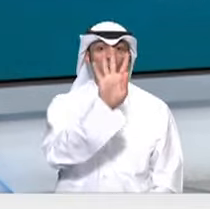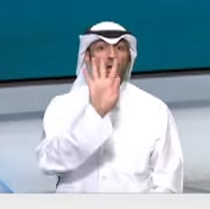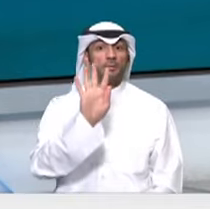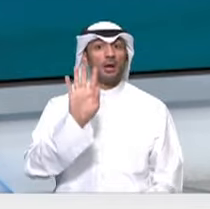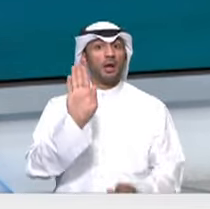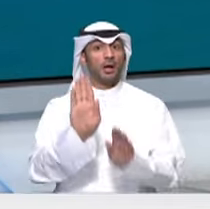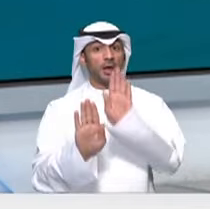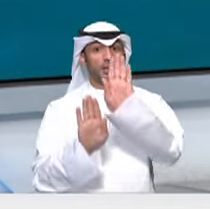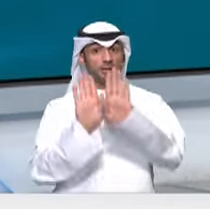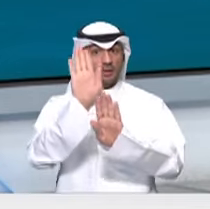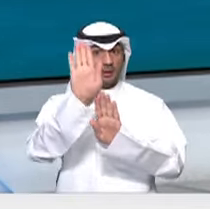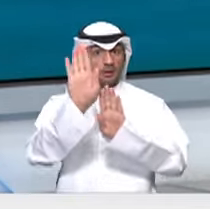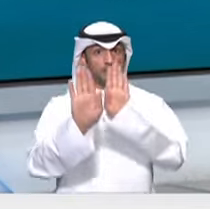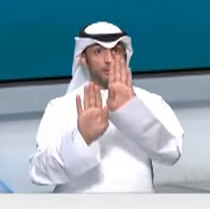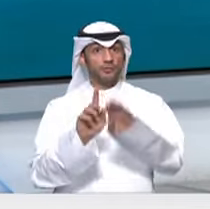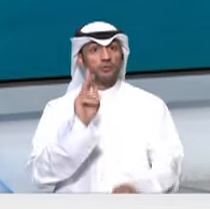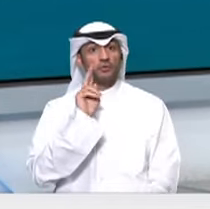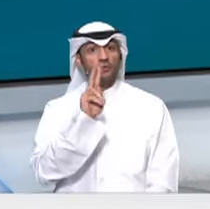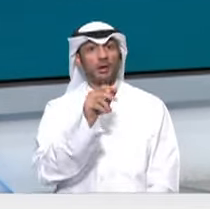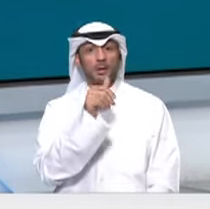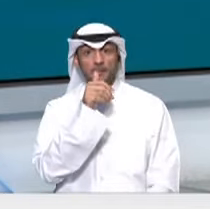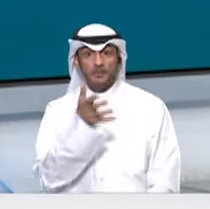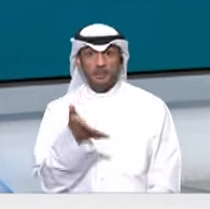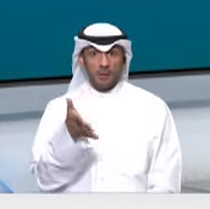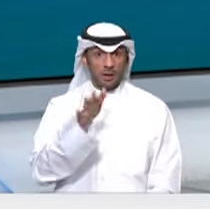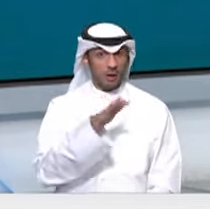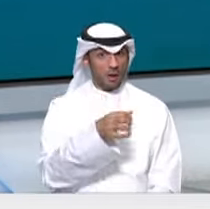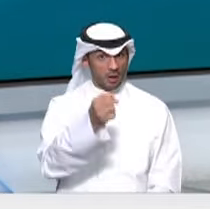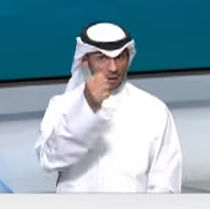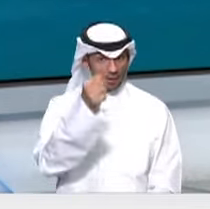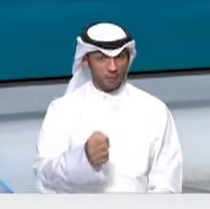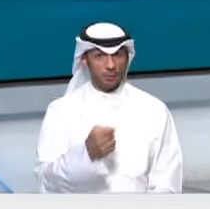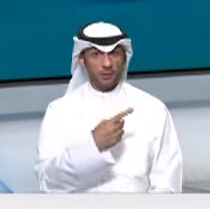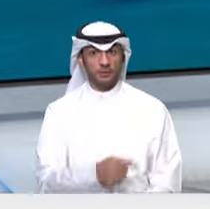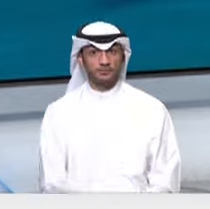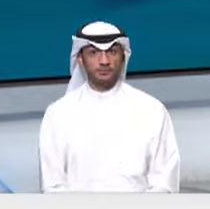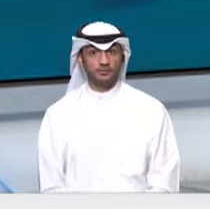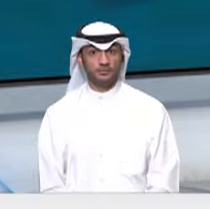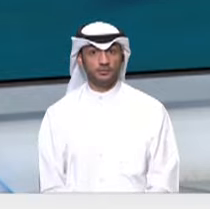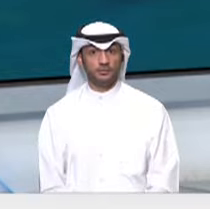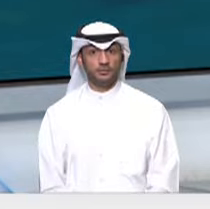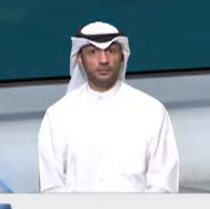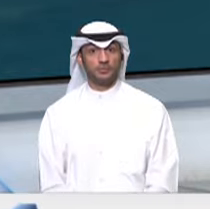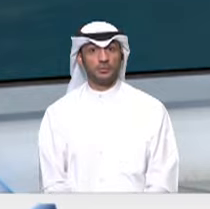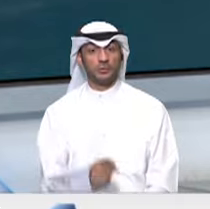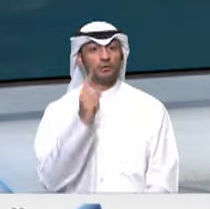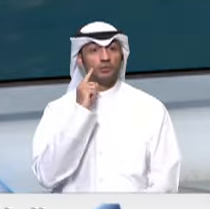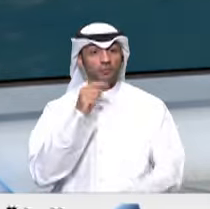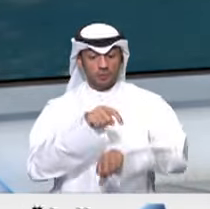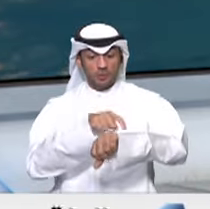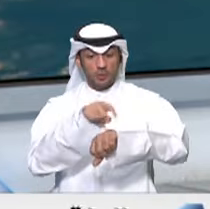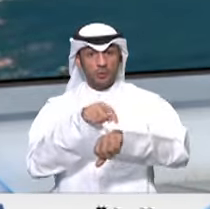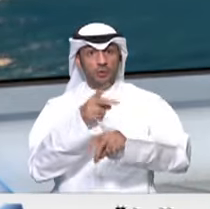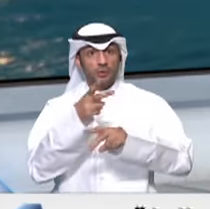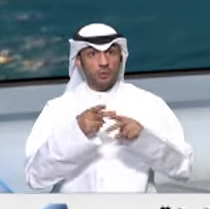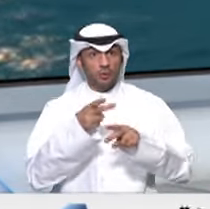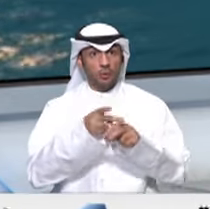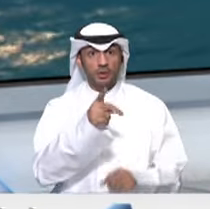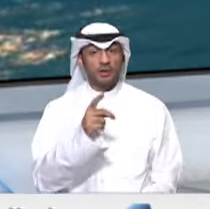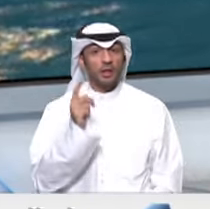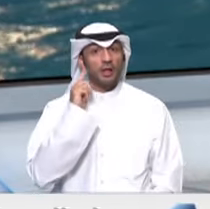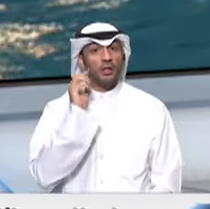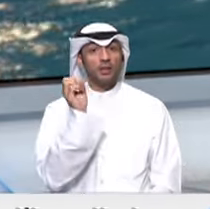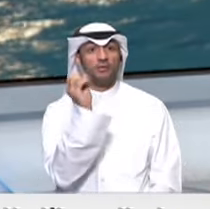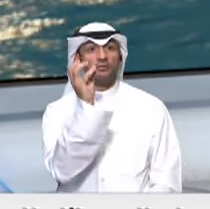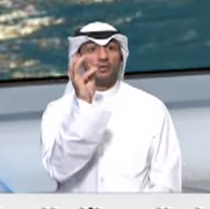1 إلى 4 أقدام، التيارات المائية لا تزال قوية في فترات الحمل. أذان الفجر حسب التوقيت المحلي لمدينة الكويت